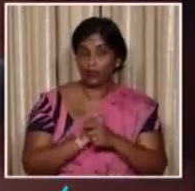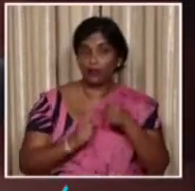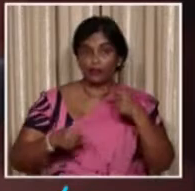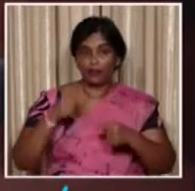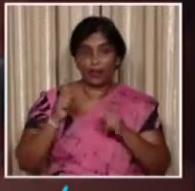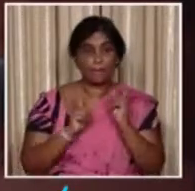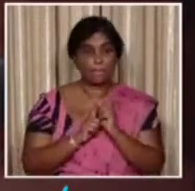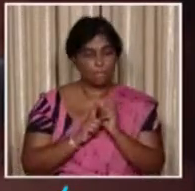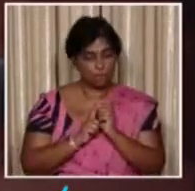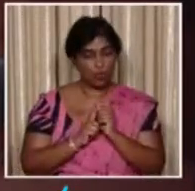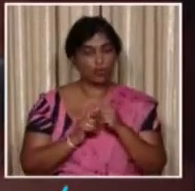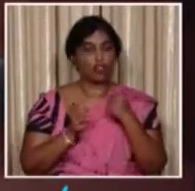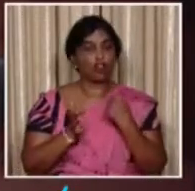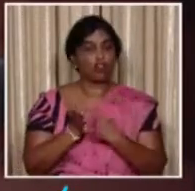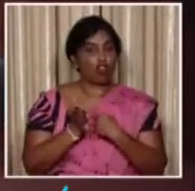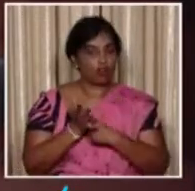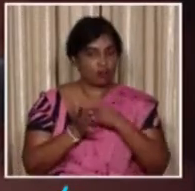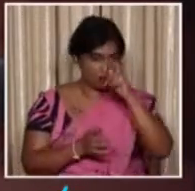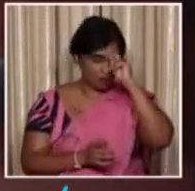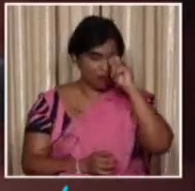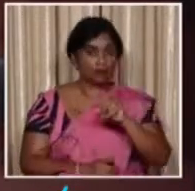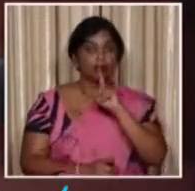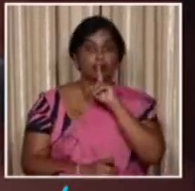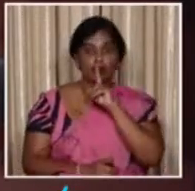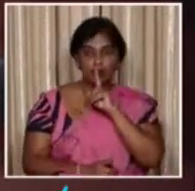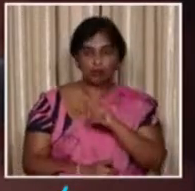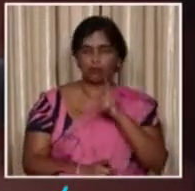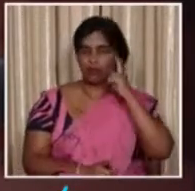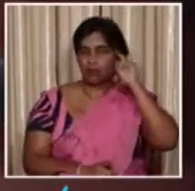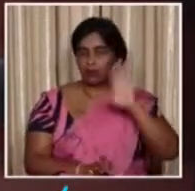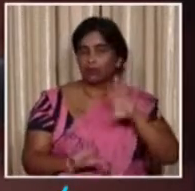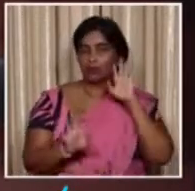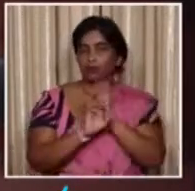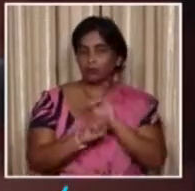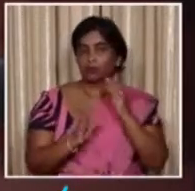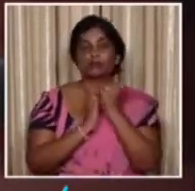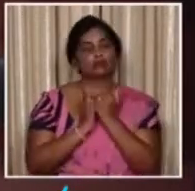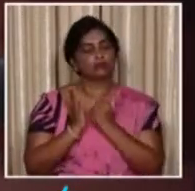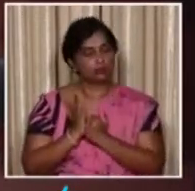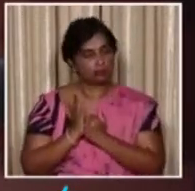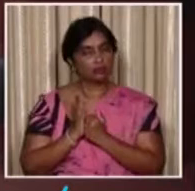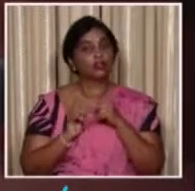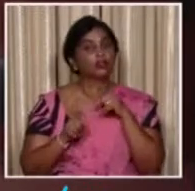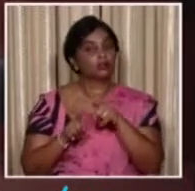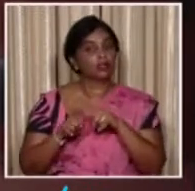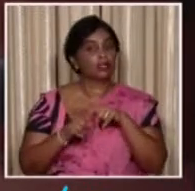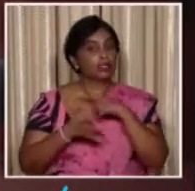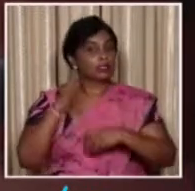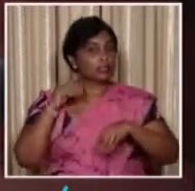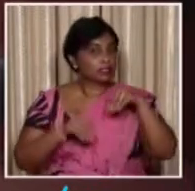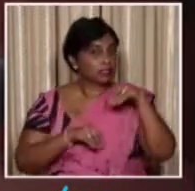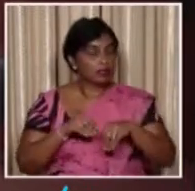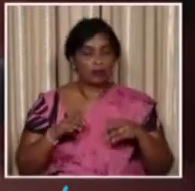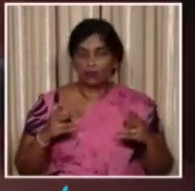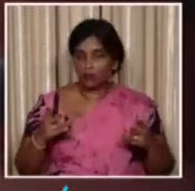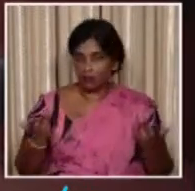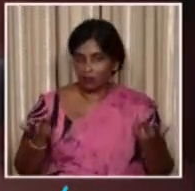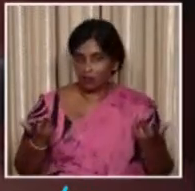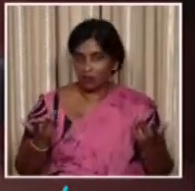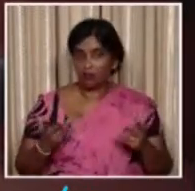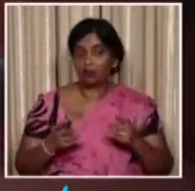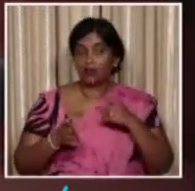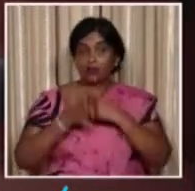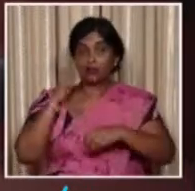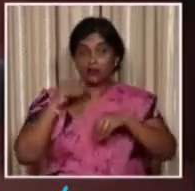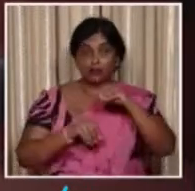ප්‍රසන්න රණතුංගත් රොසාන් රණසිංහ මහත්මයා ඉදිරිපත් කරු සාවද්‍ය කරමු ඒ වගේම ඒ වෙලාවේ ඡන්දයක් පැවතුනේ නැහැ